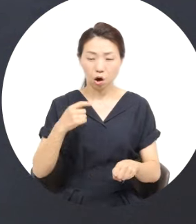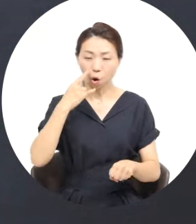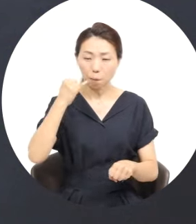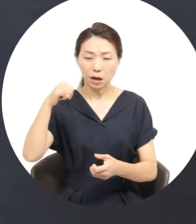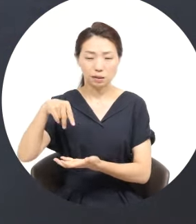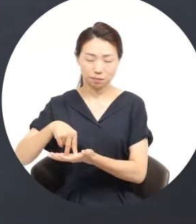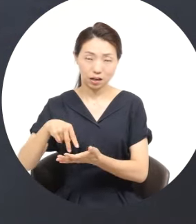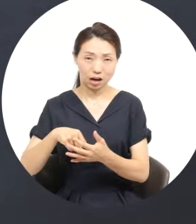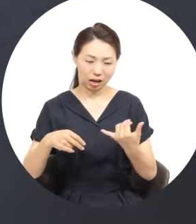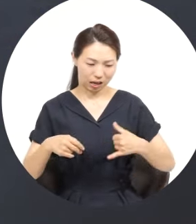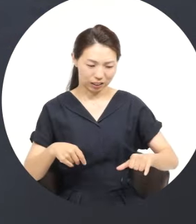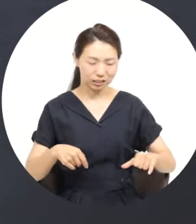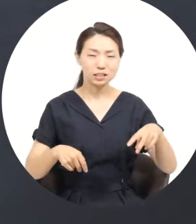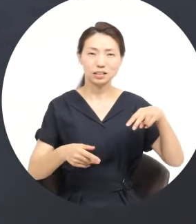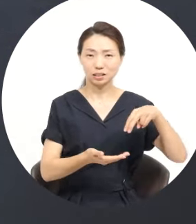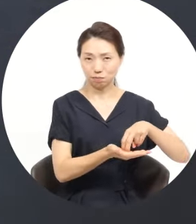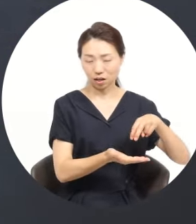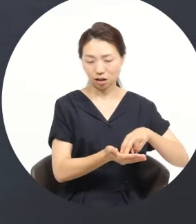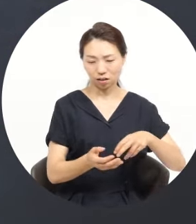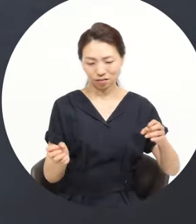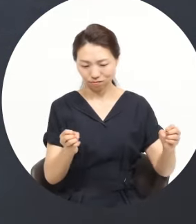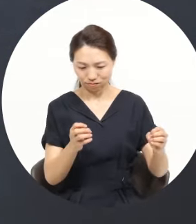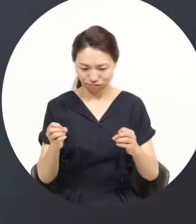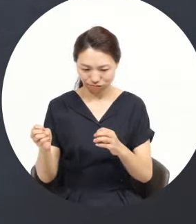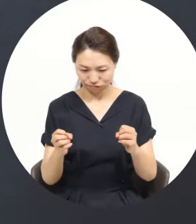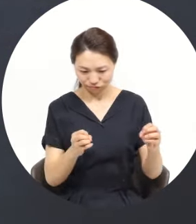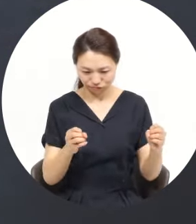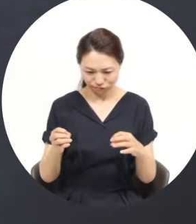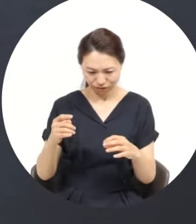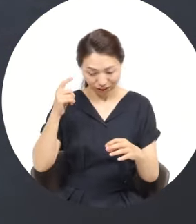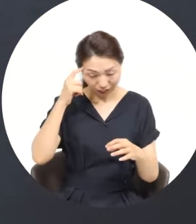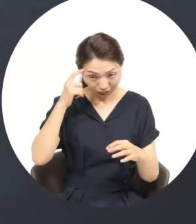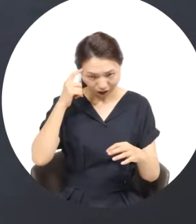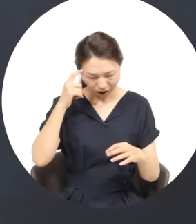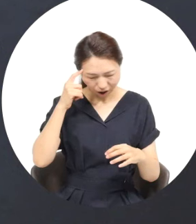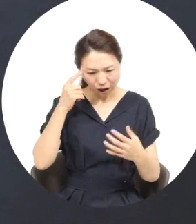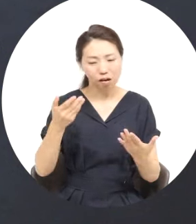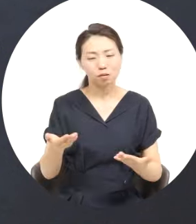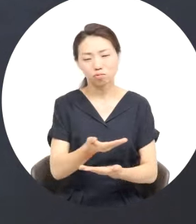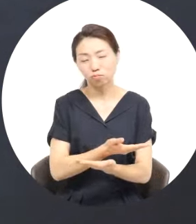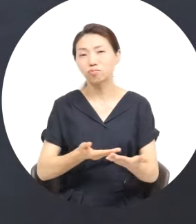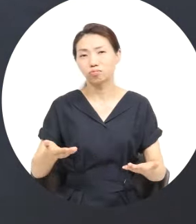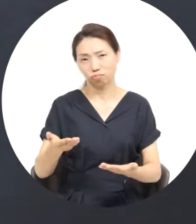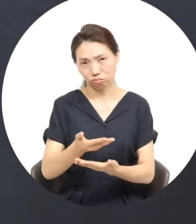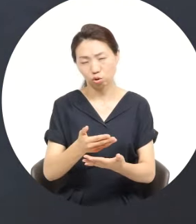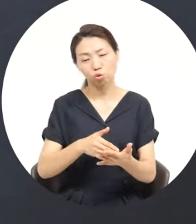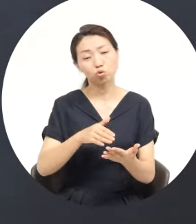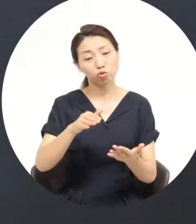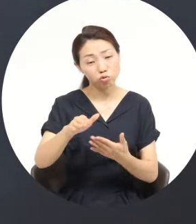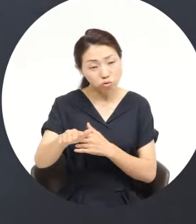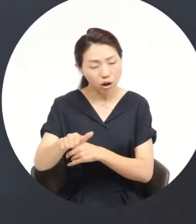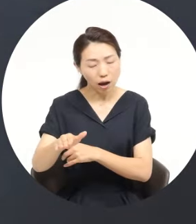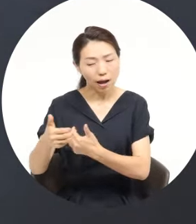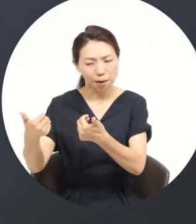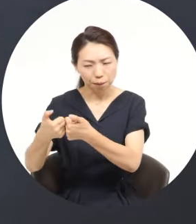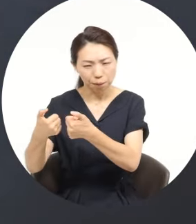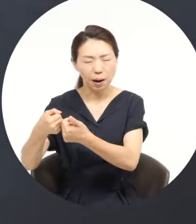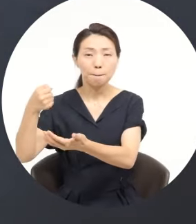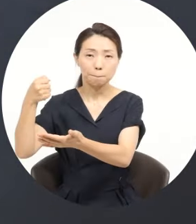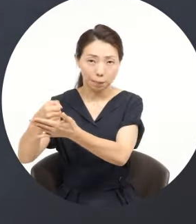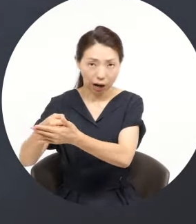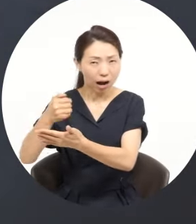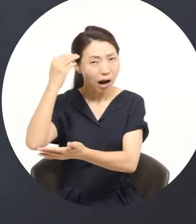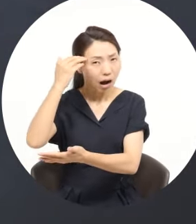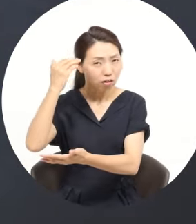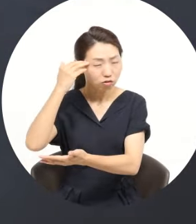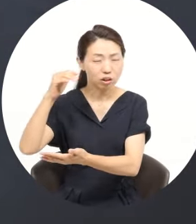이렇게 대화를 해서 어떤 타협을 해서 그래 네가 그렇게 생각한다면 그러면 우리가 한국으로